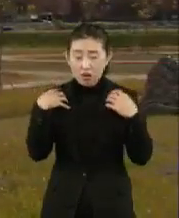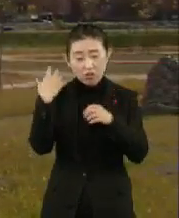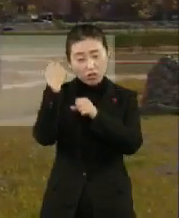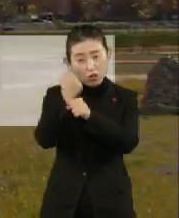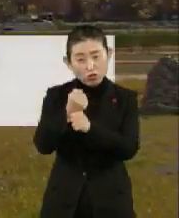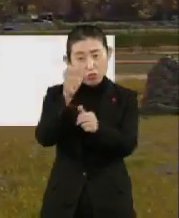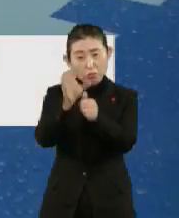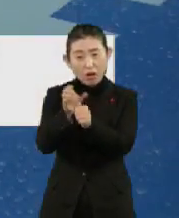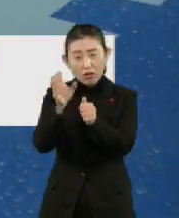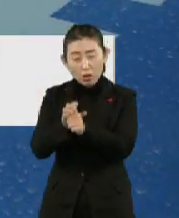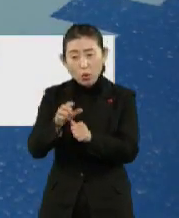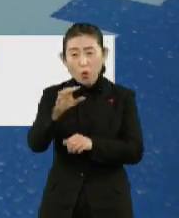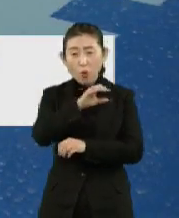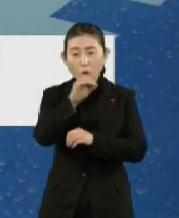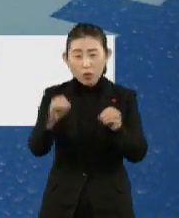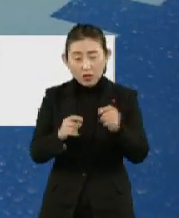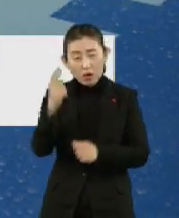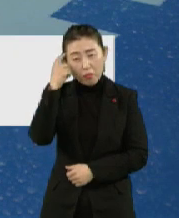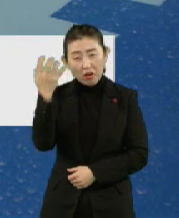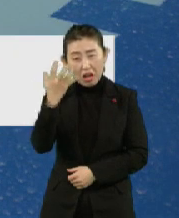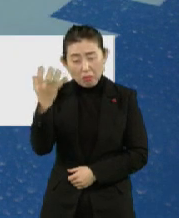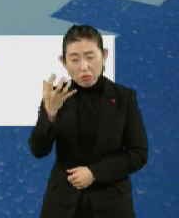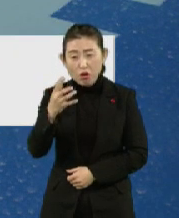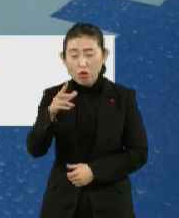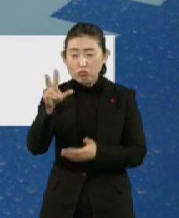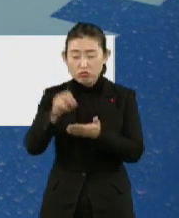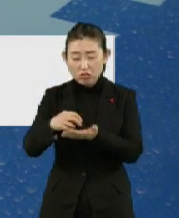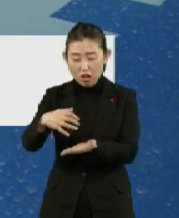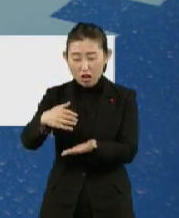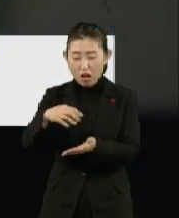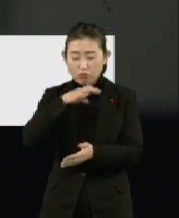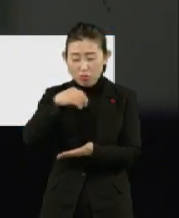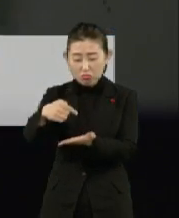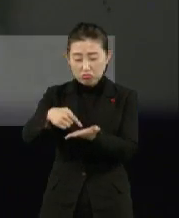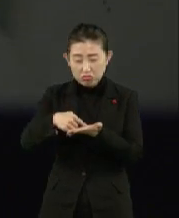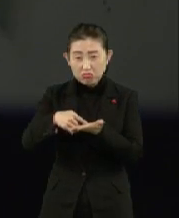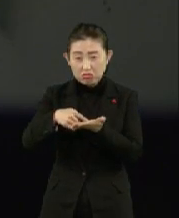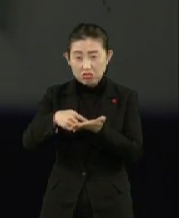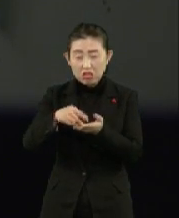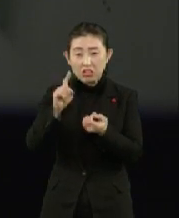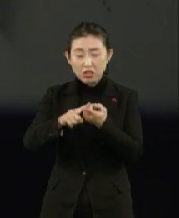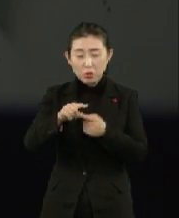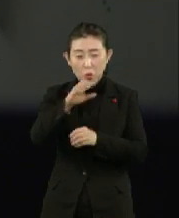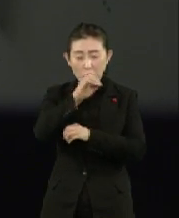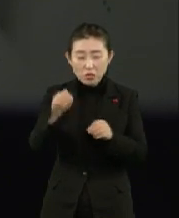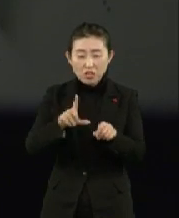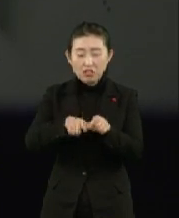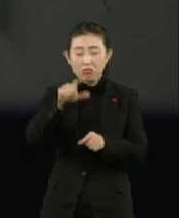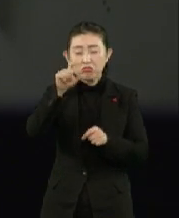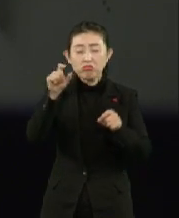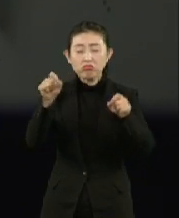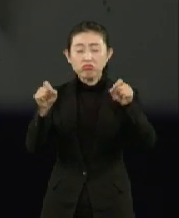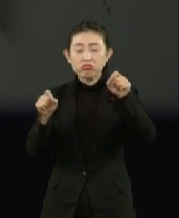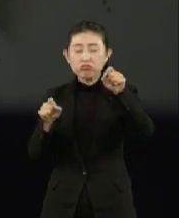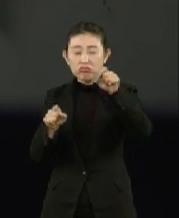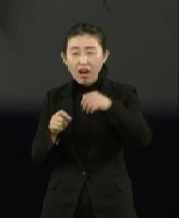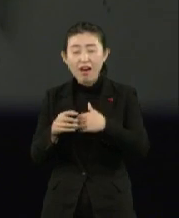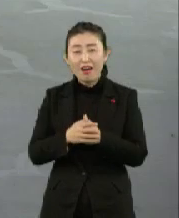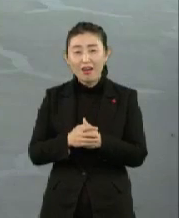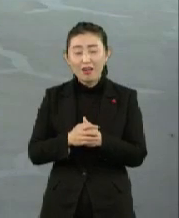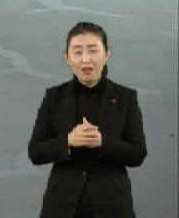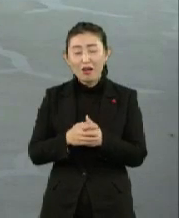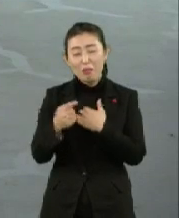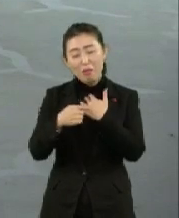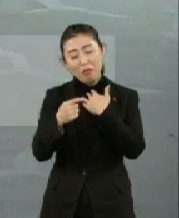용역 발주는 골치 아픈 상가 공실 문제에 대한 전형적인 시간 끌기 수단이라고 꼬집었습니다.